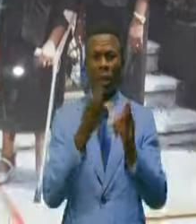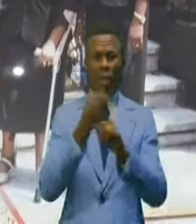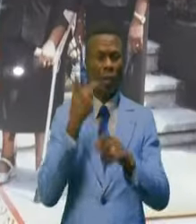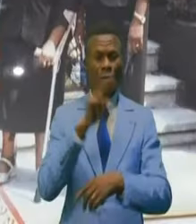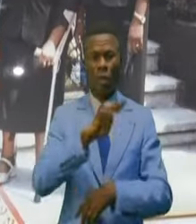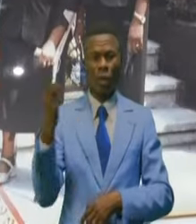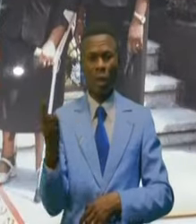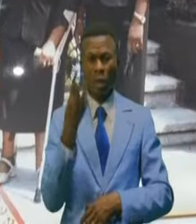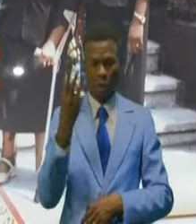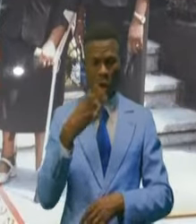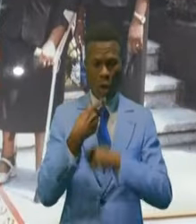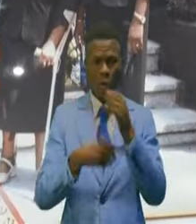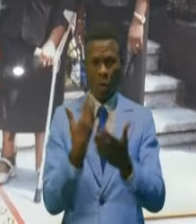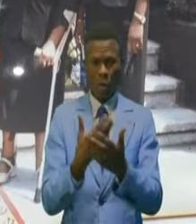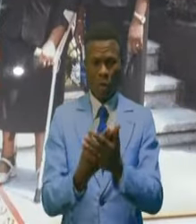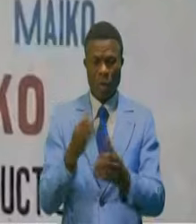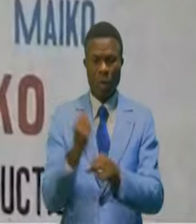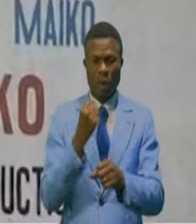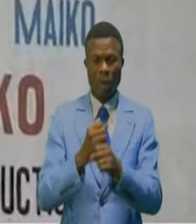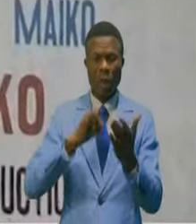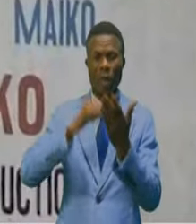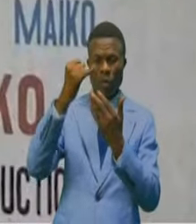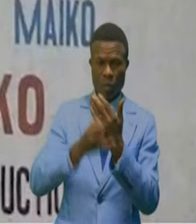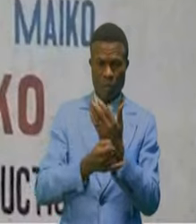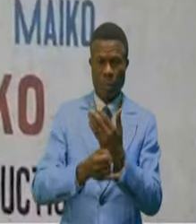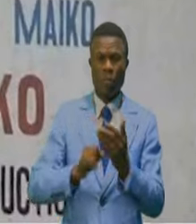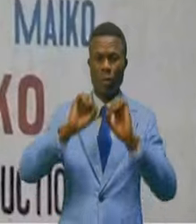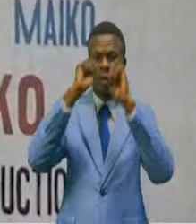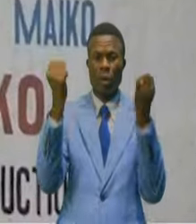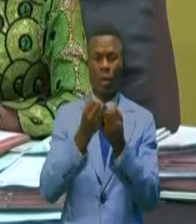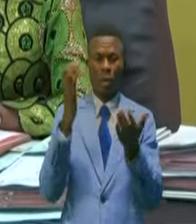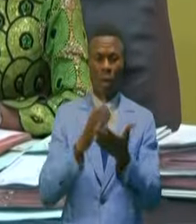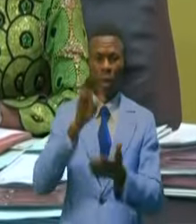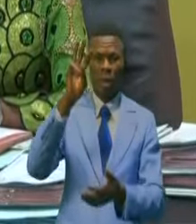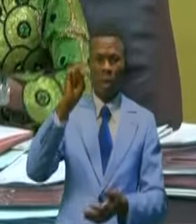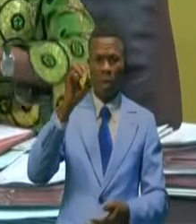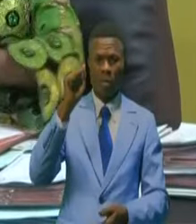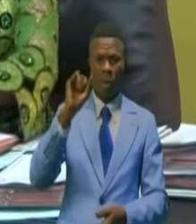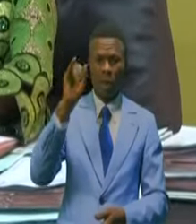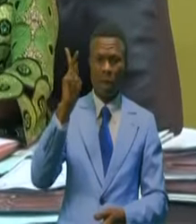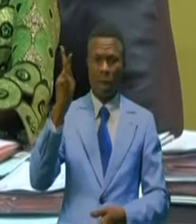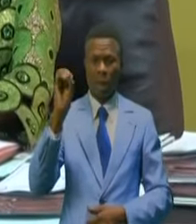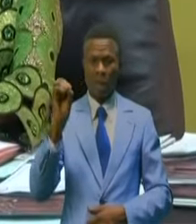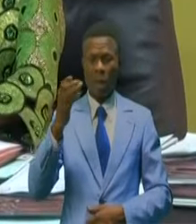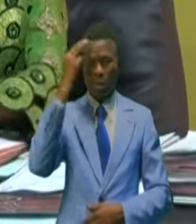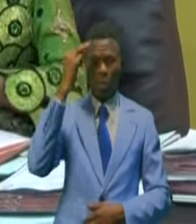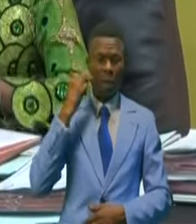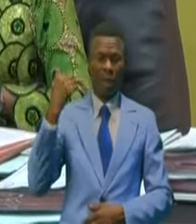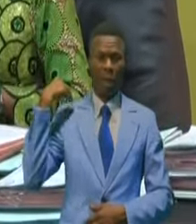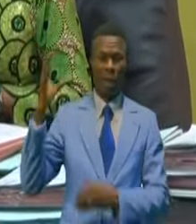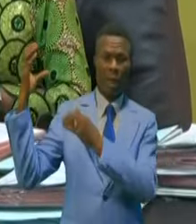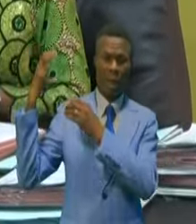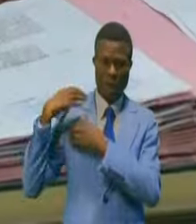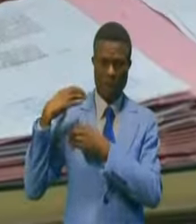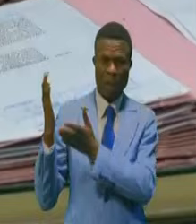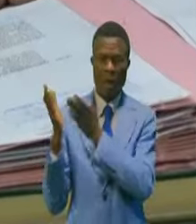pour accélérer le démarrage de la mise en œuvre du projet de la cimenterie de Maïko, la ministre d'État en charge du portefeuille, la princesse Adèle Kaïnda